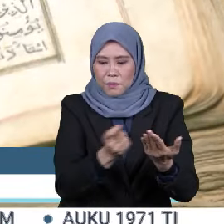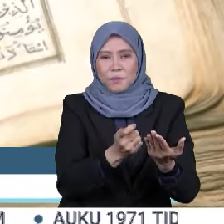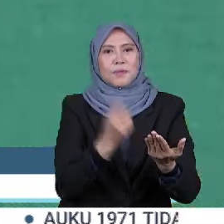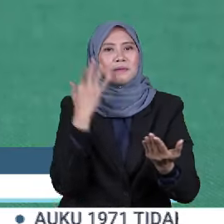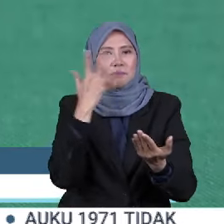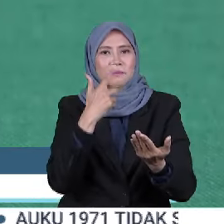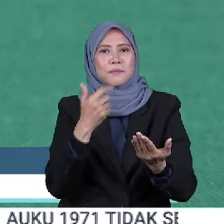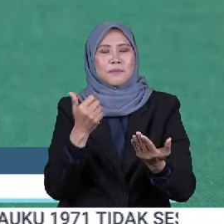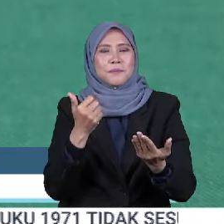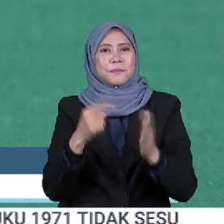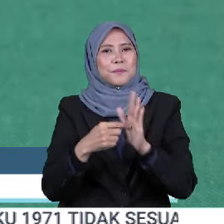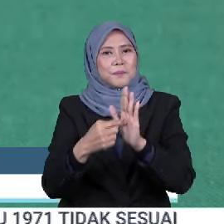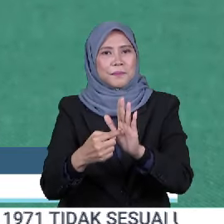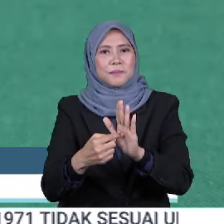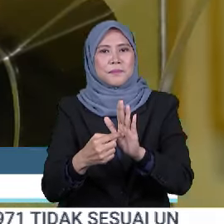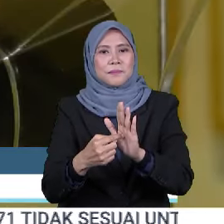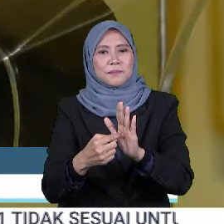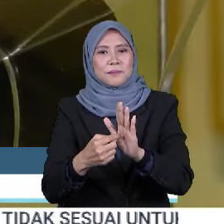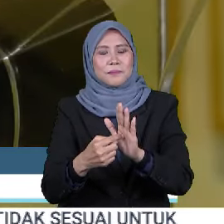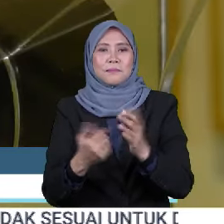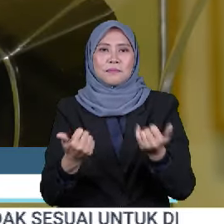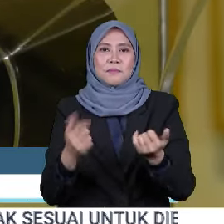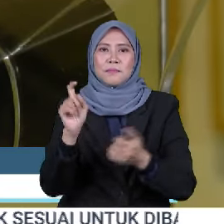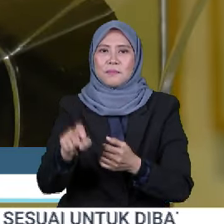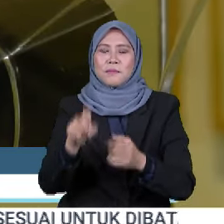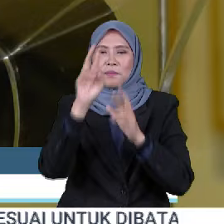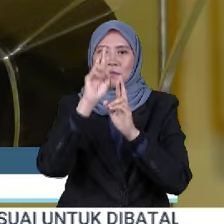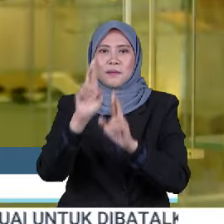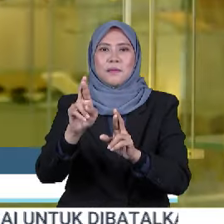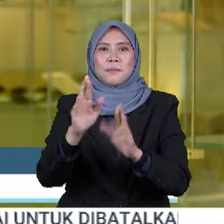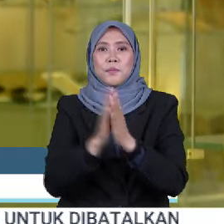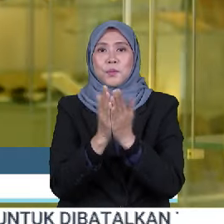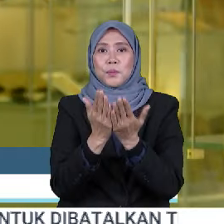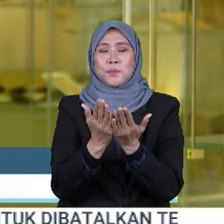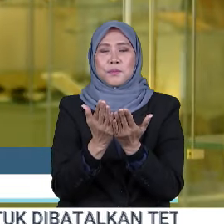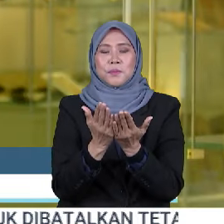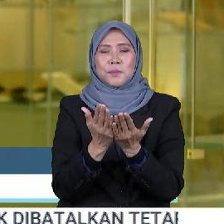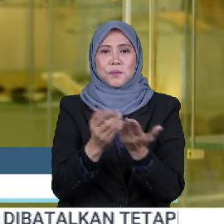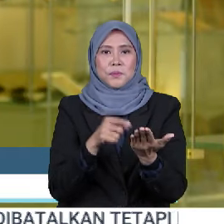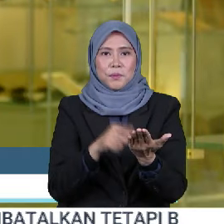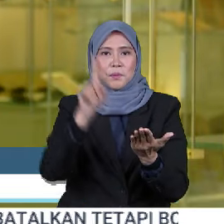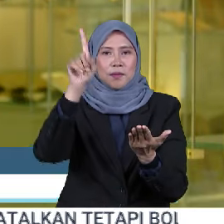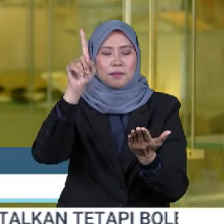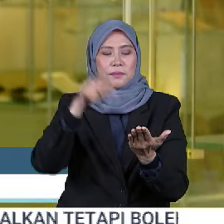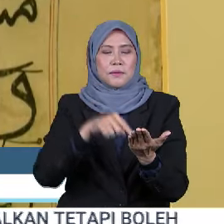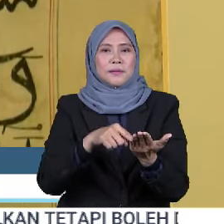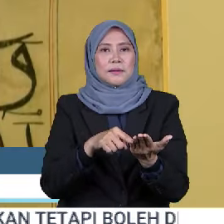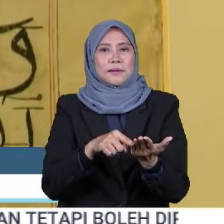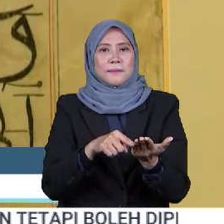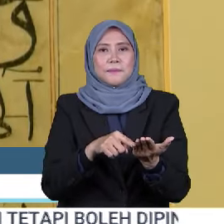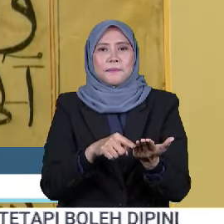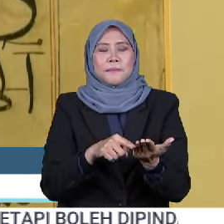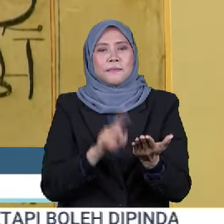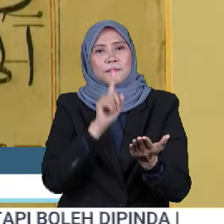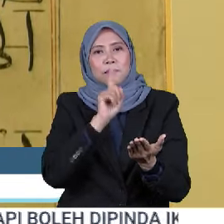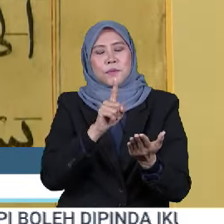itu melambangkan Al-Quran ini disanjung tinggi antara kitab ataupun manuskrip yang dianggap